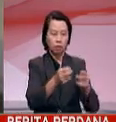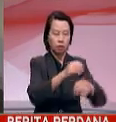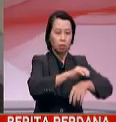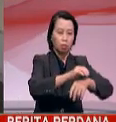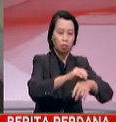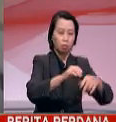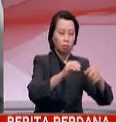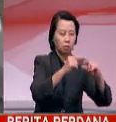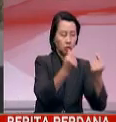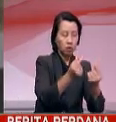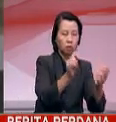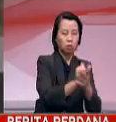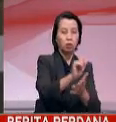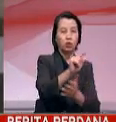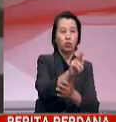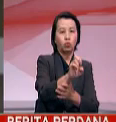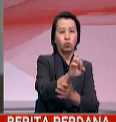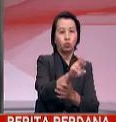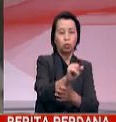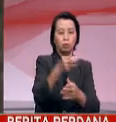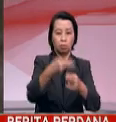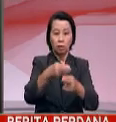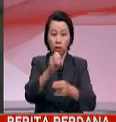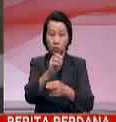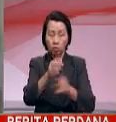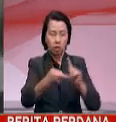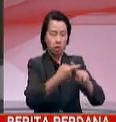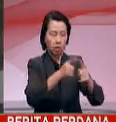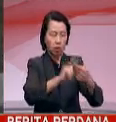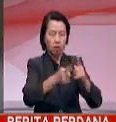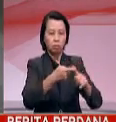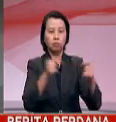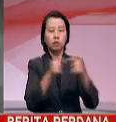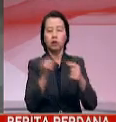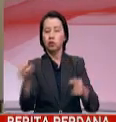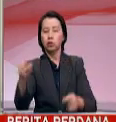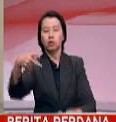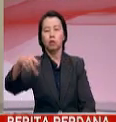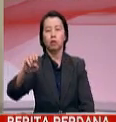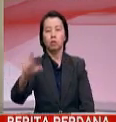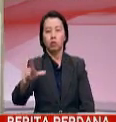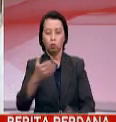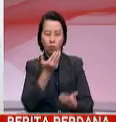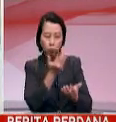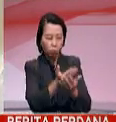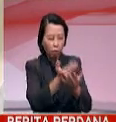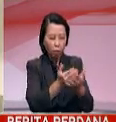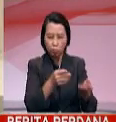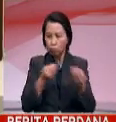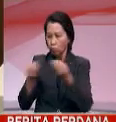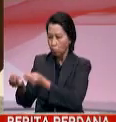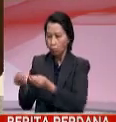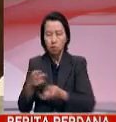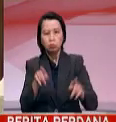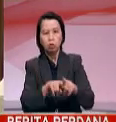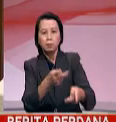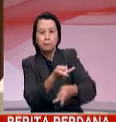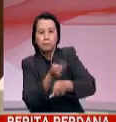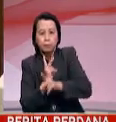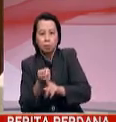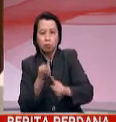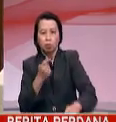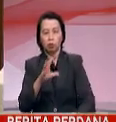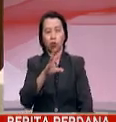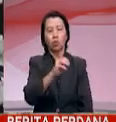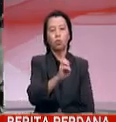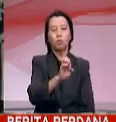wang Omar Ali Abdullah iaitu rakan kepada Paul Latimer. Wang itu dipercayai sebagai pinjaman mesra daripada